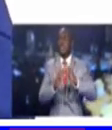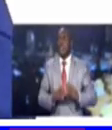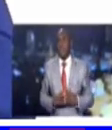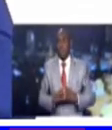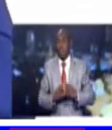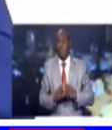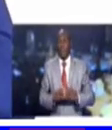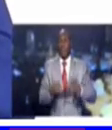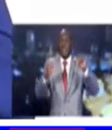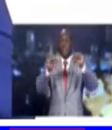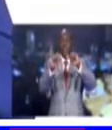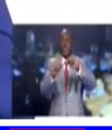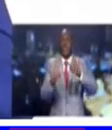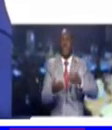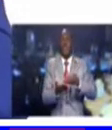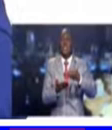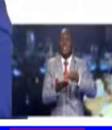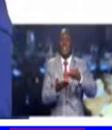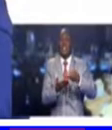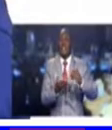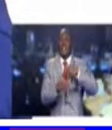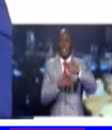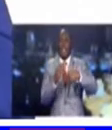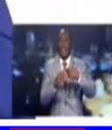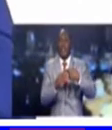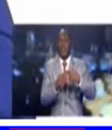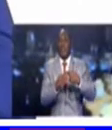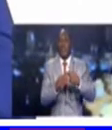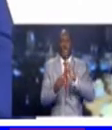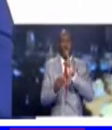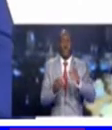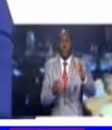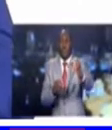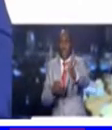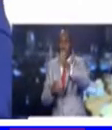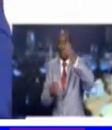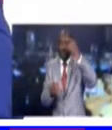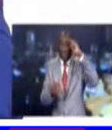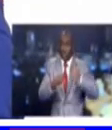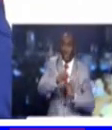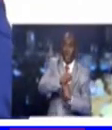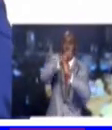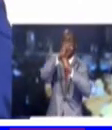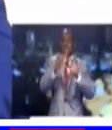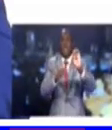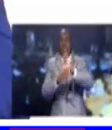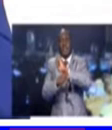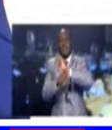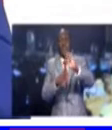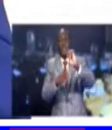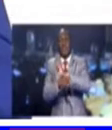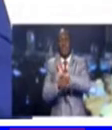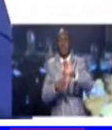des mesures fiscales générales spécifiques seront également prises en soutien aux entreprises